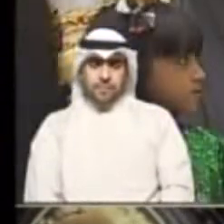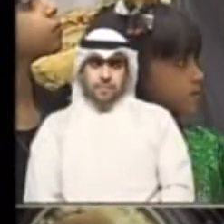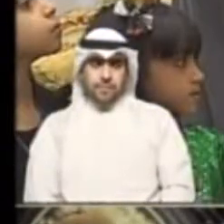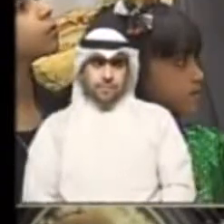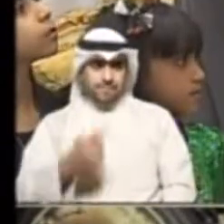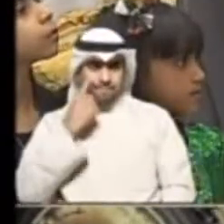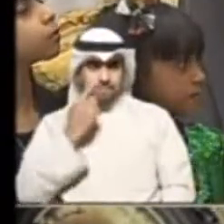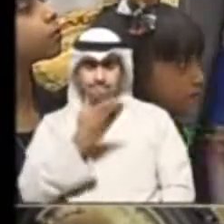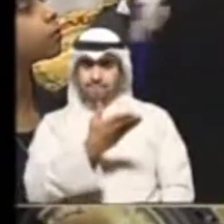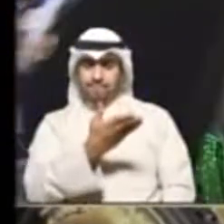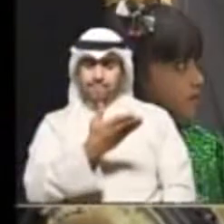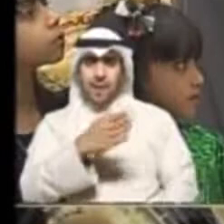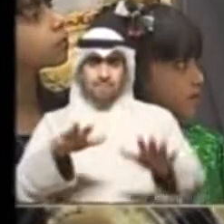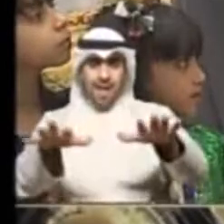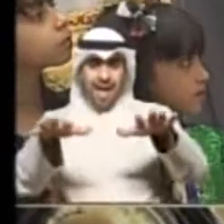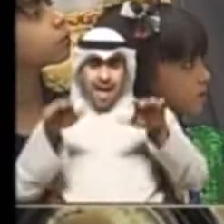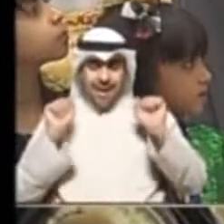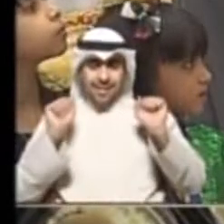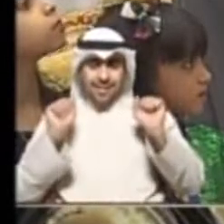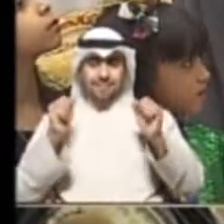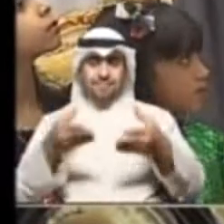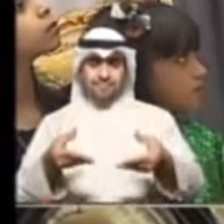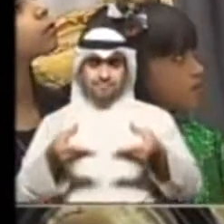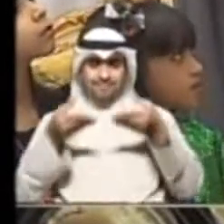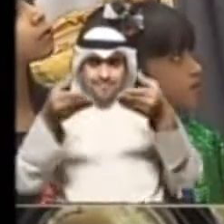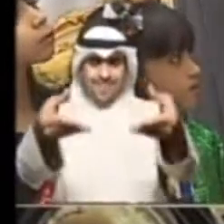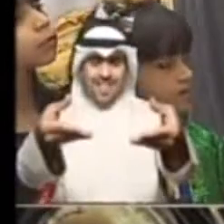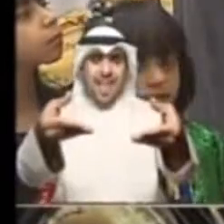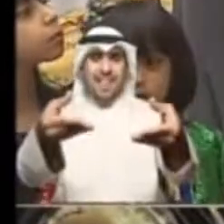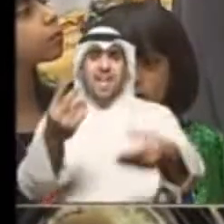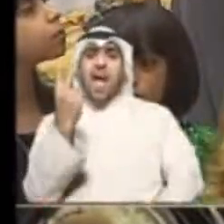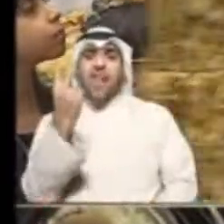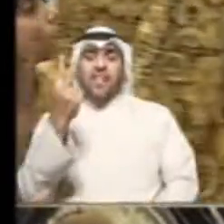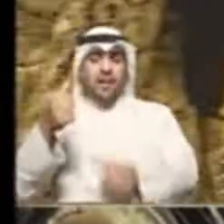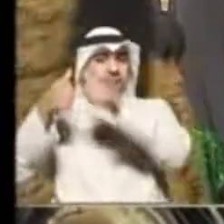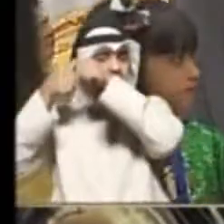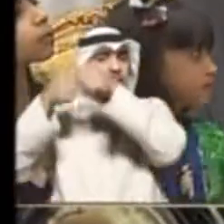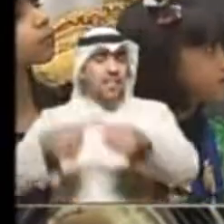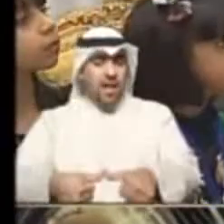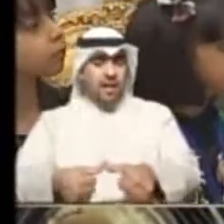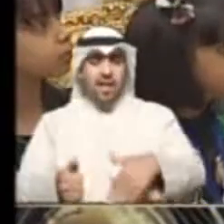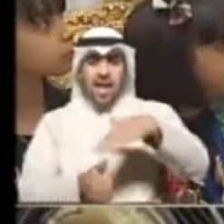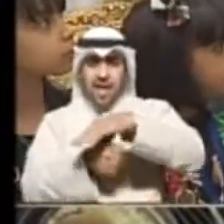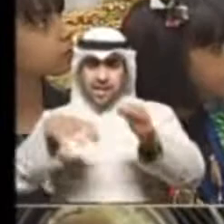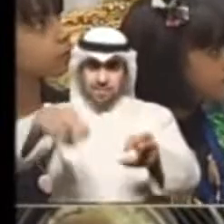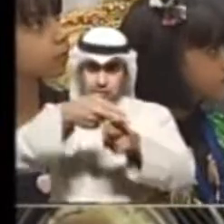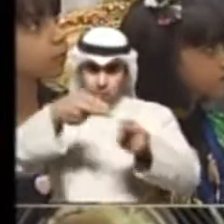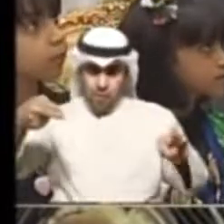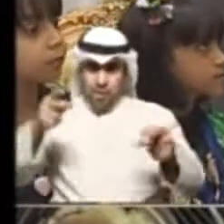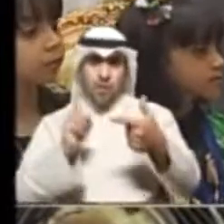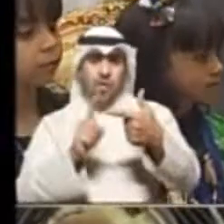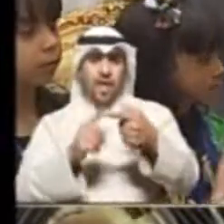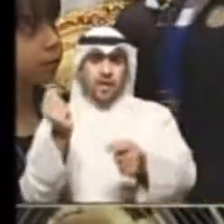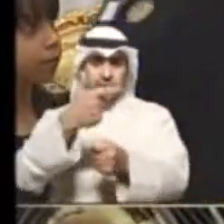هذا وتم تقديم هديتين تذكاريتين لسموه رعاه الله ولسمو ولي العهد بهذه